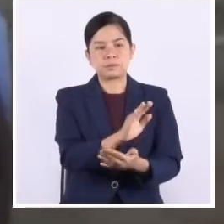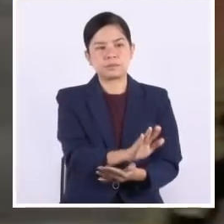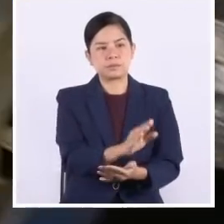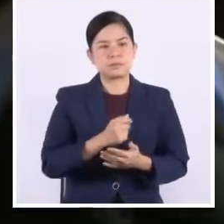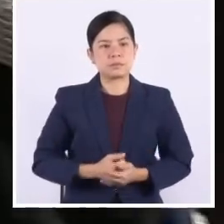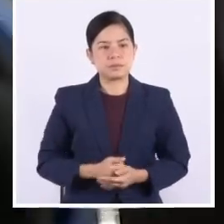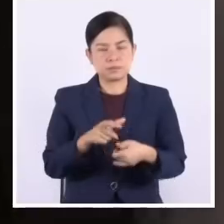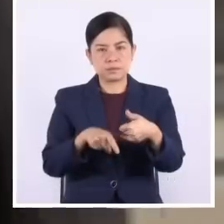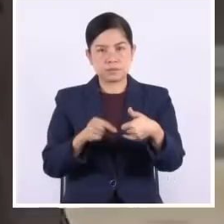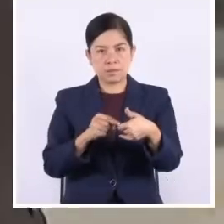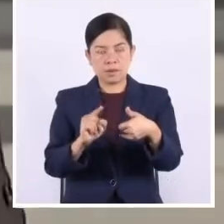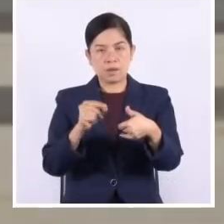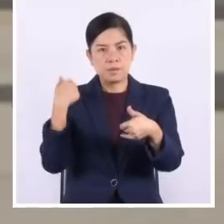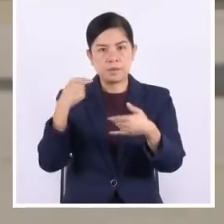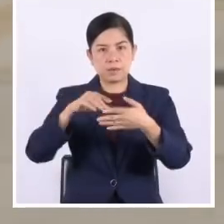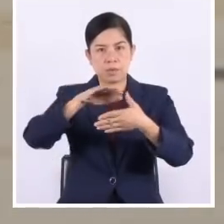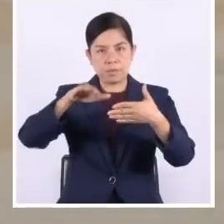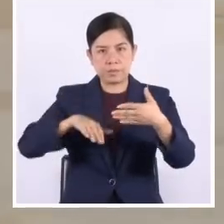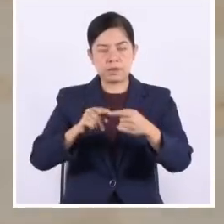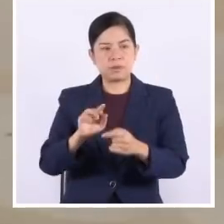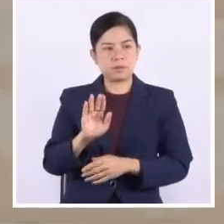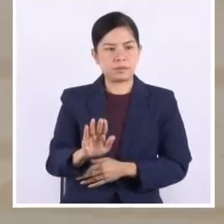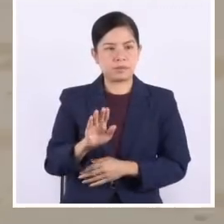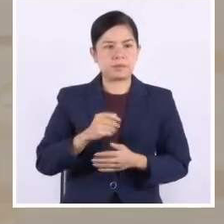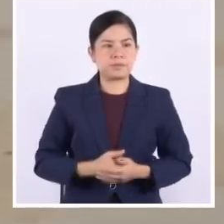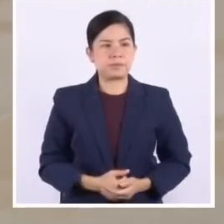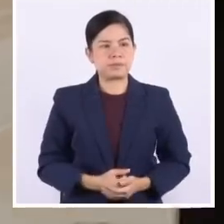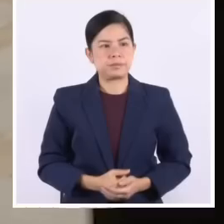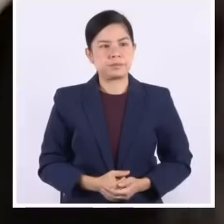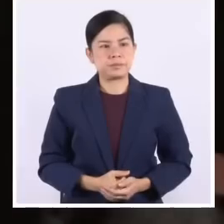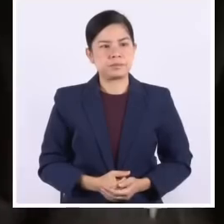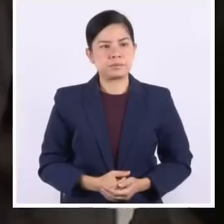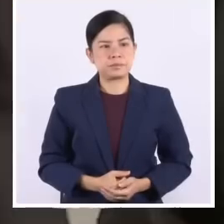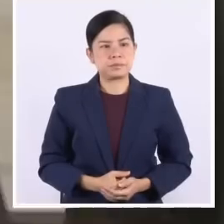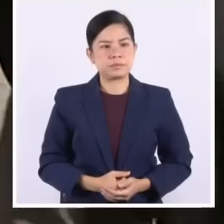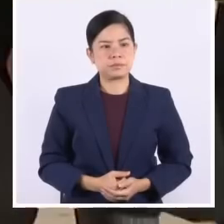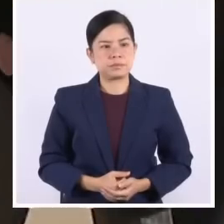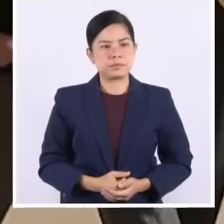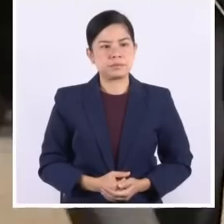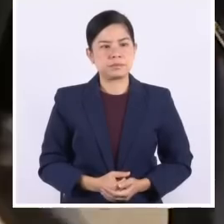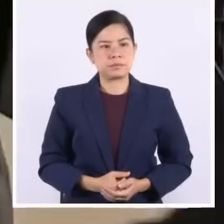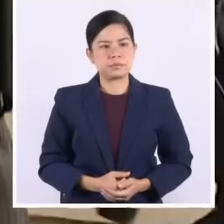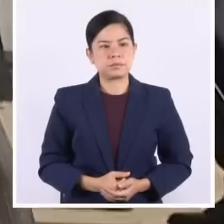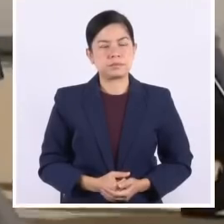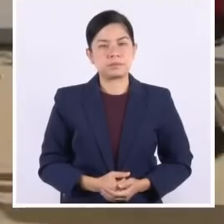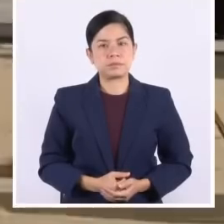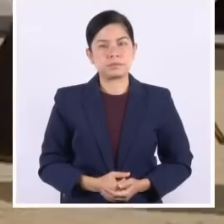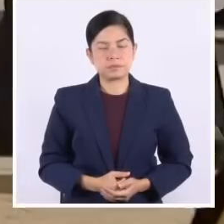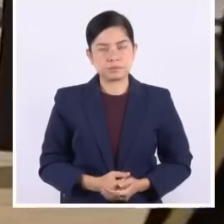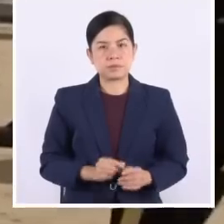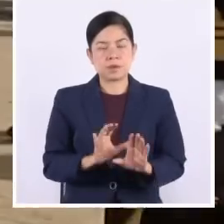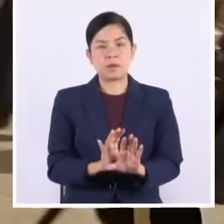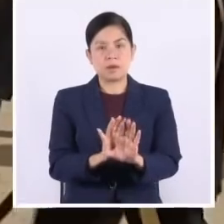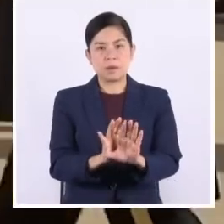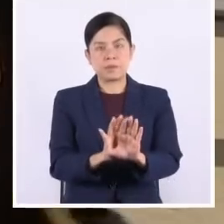กับเจ้าหญิงแอนเจ้าชายแอนดรูเจ้าชายadwordเจ้าชายวิลเลี่ยมและก็เจ้าชายแฮร์รี่ตามลำดับค่ะโดยขบวนนั้นก็ผ่าน